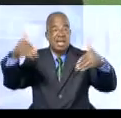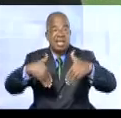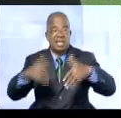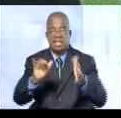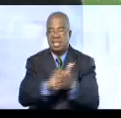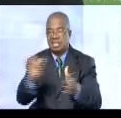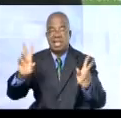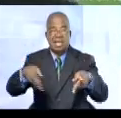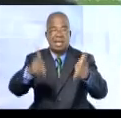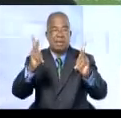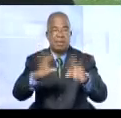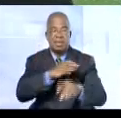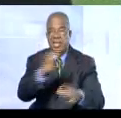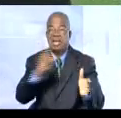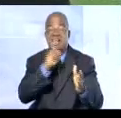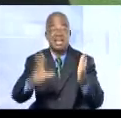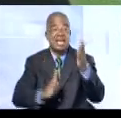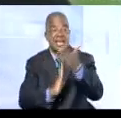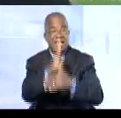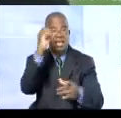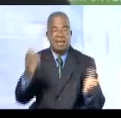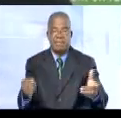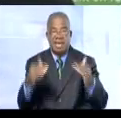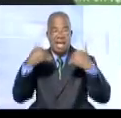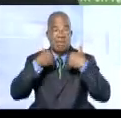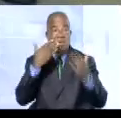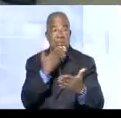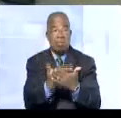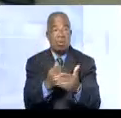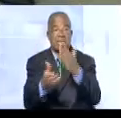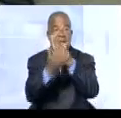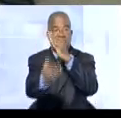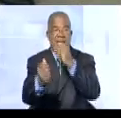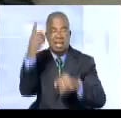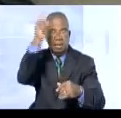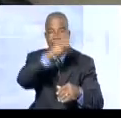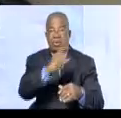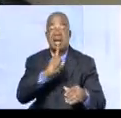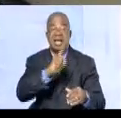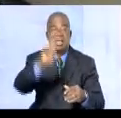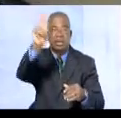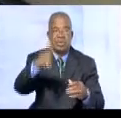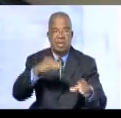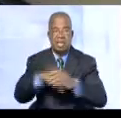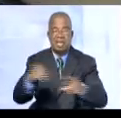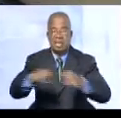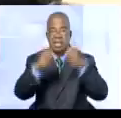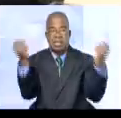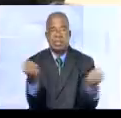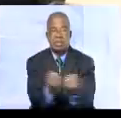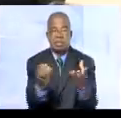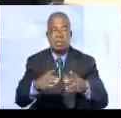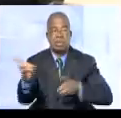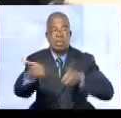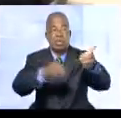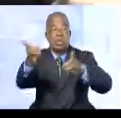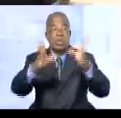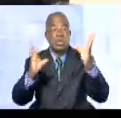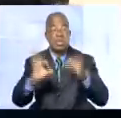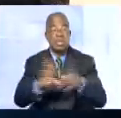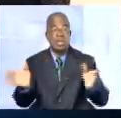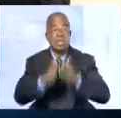développer leurs compétences pour les rendre suffisamment employables, suffisamment opérationnels pour les entreprises. Mais le directeur général de l'AGEP le reconnaît. C'est une goutte d'eau dans